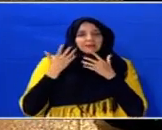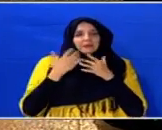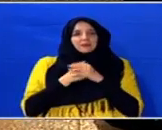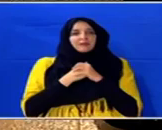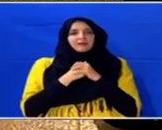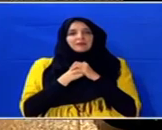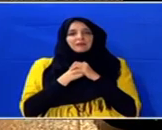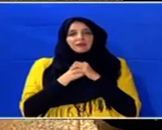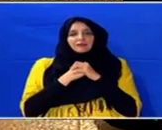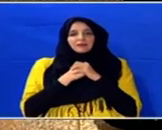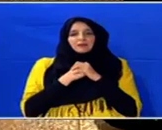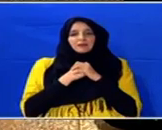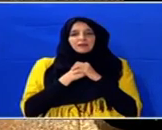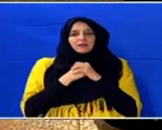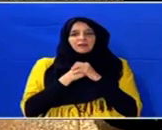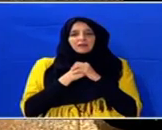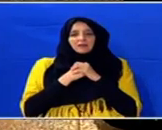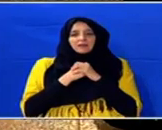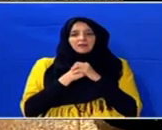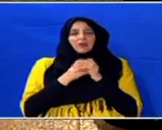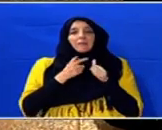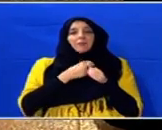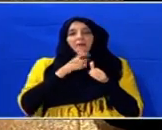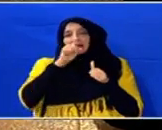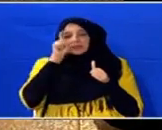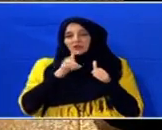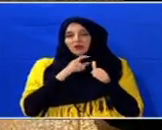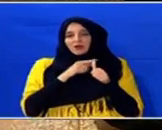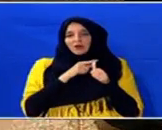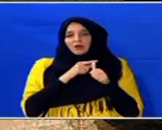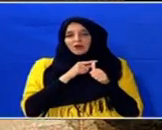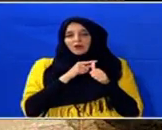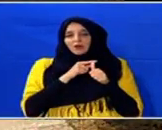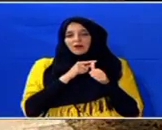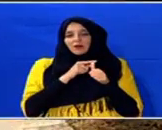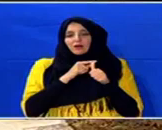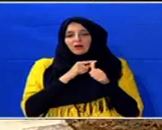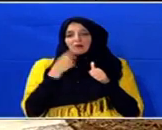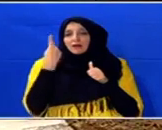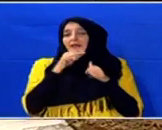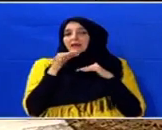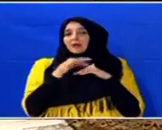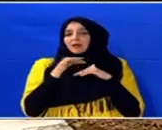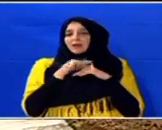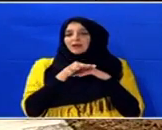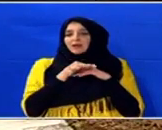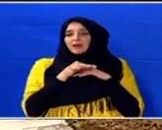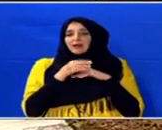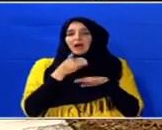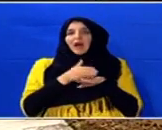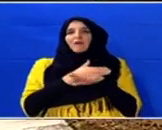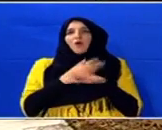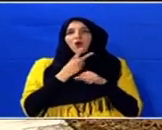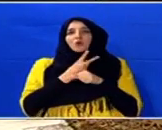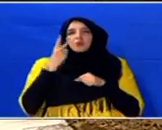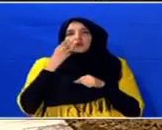ها، أعطيني سؤالك. هو السؤال الأول. نعم، كان الزوج التاري من قبل ما يموت عنده عامين، ربي